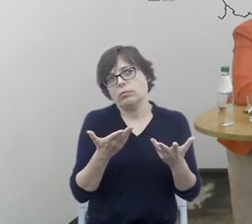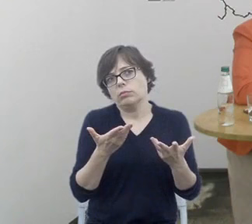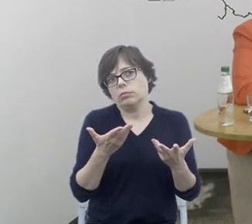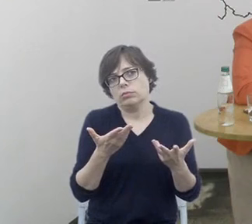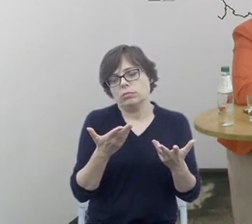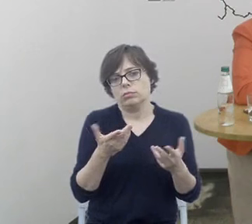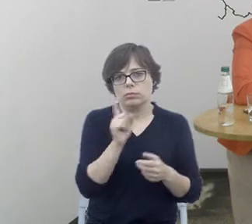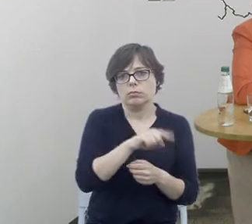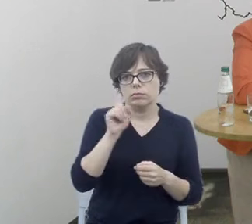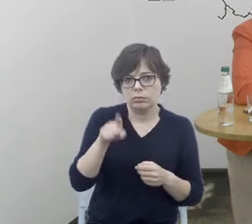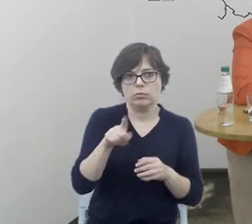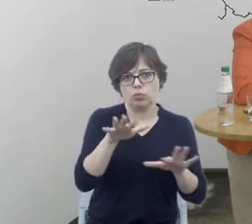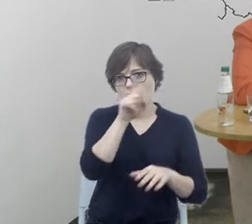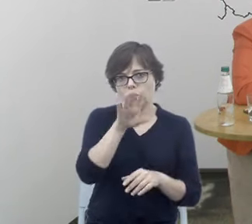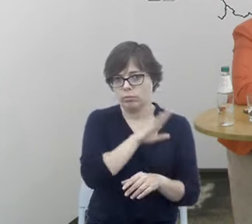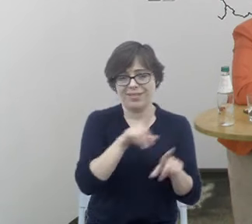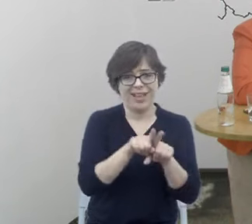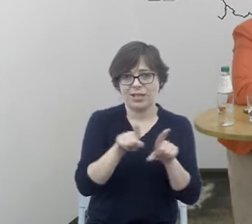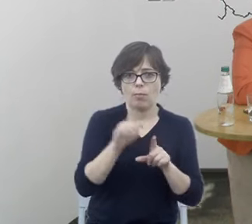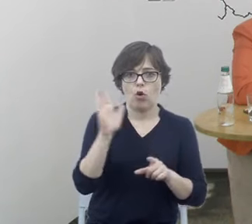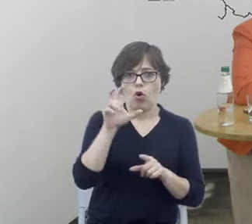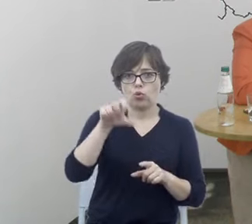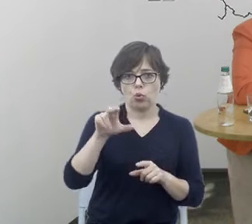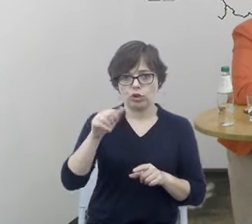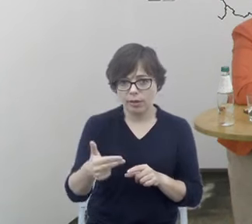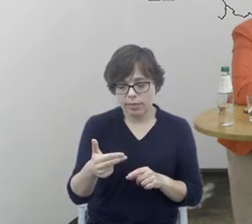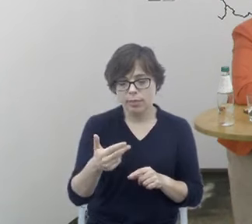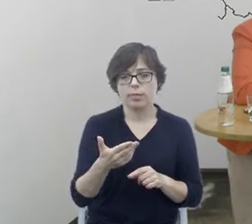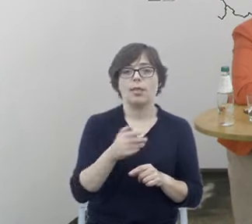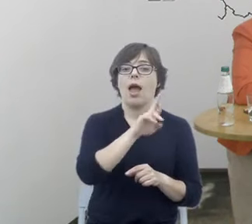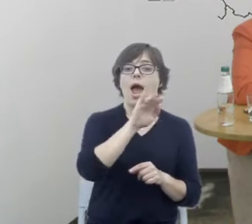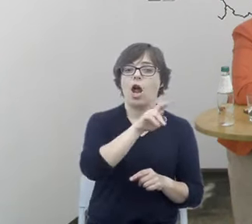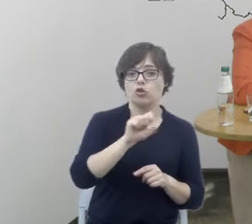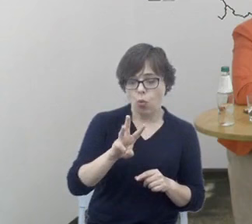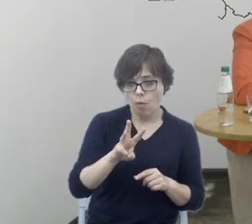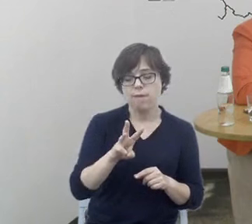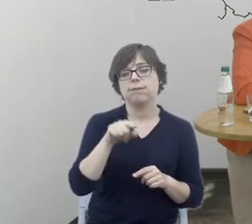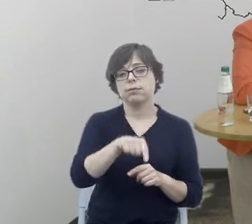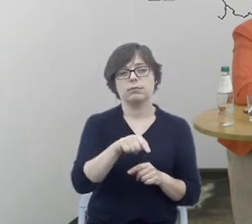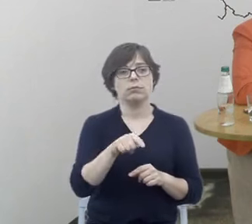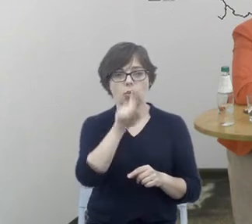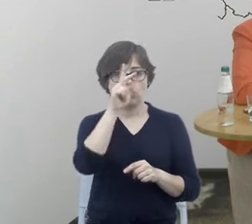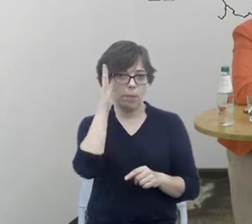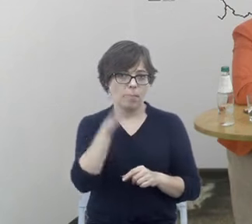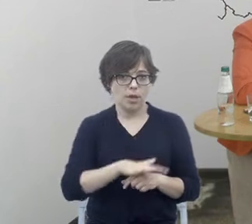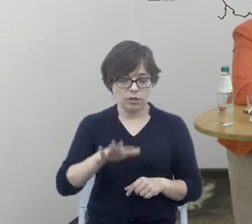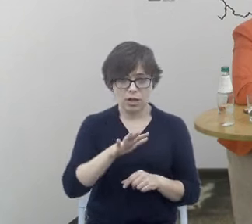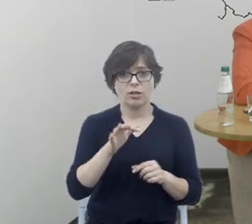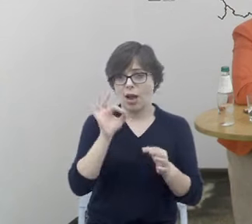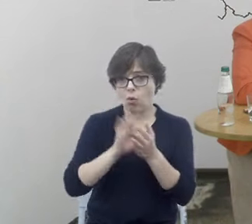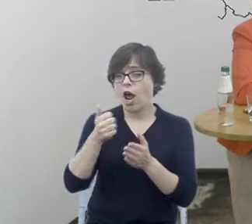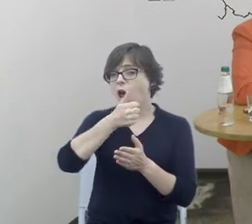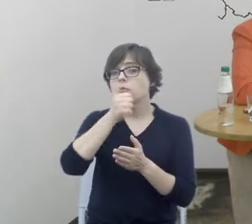W obu przypadkach to samo w Szczuczynie. W Radziłowie wyraźnie miejscowi znowu pojawiły się dzień po spaleniu Żydów